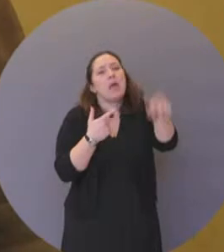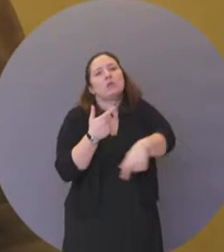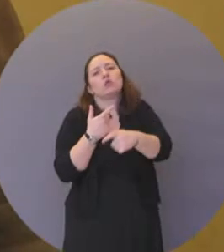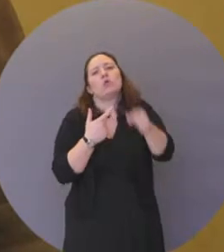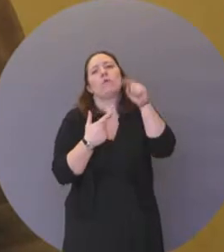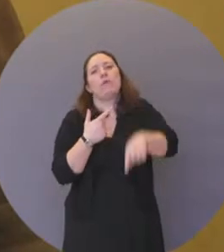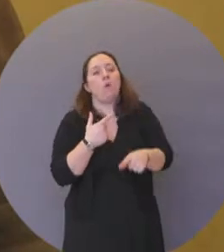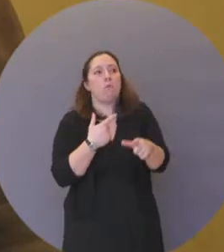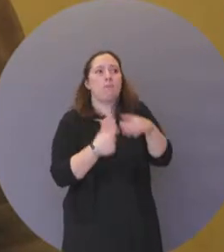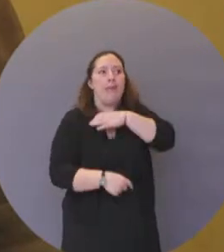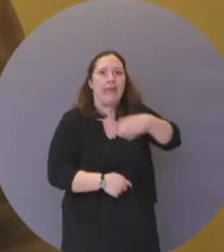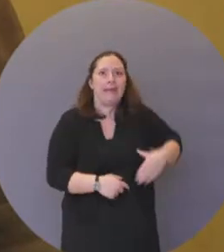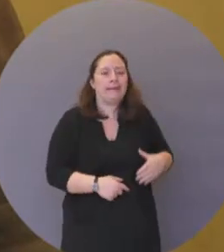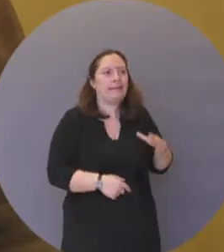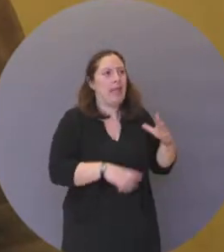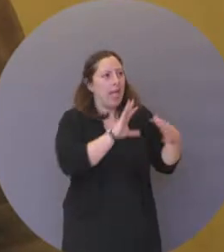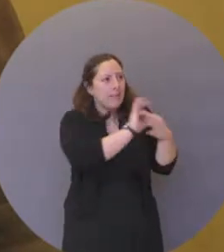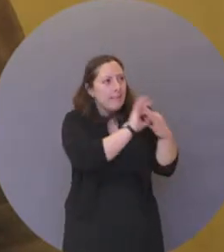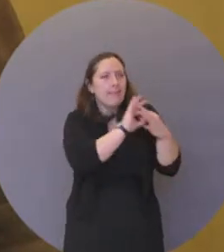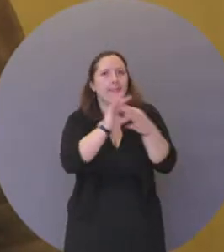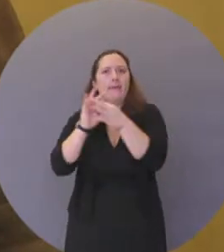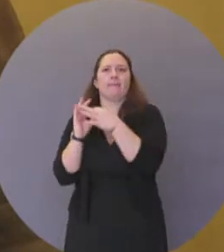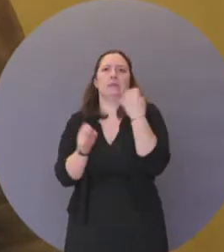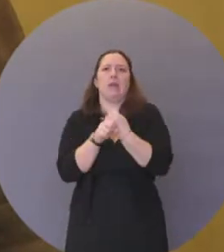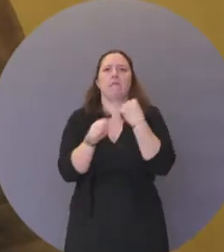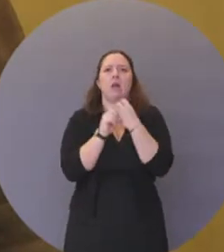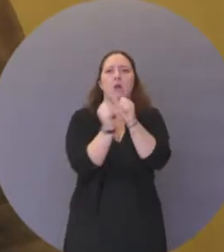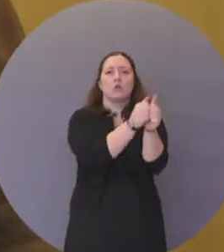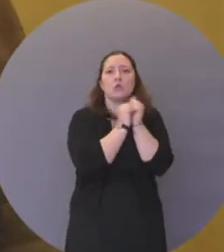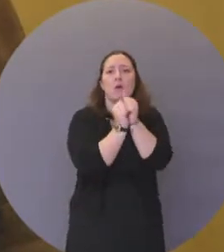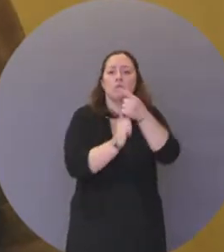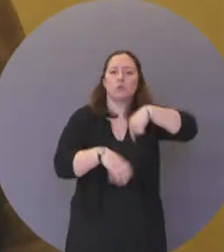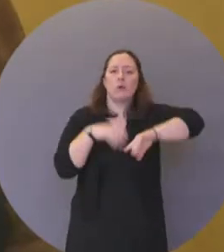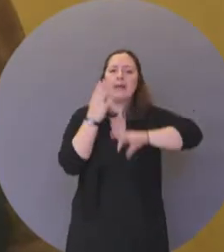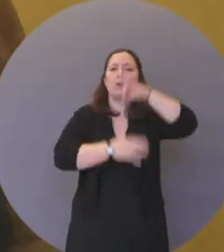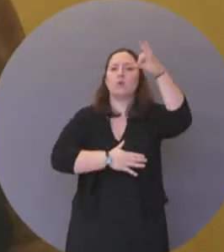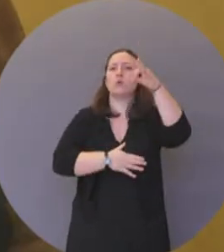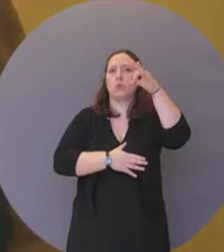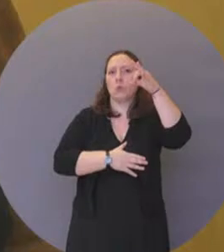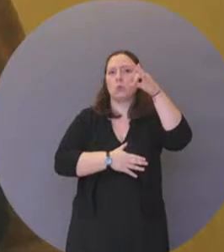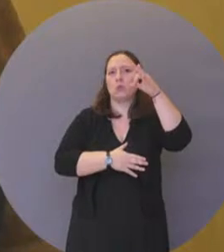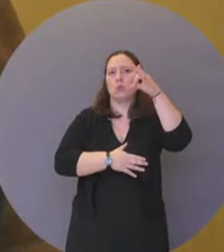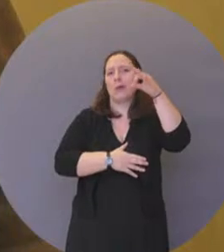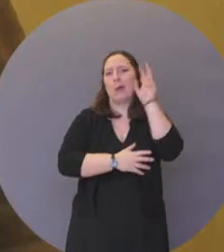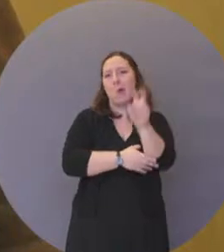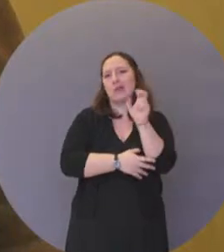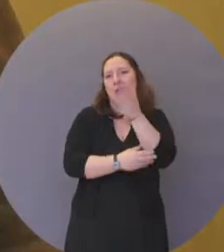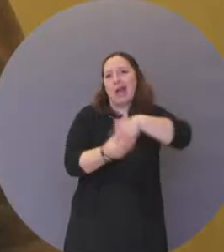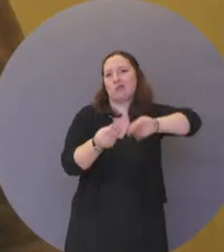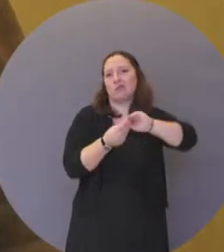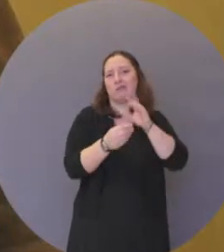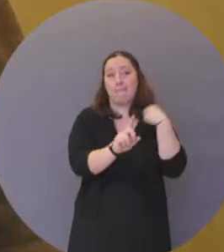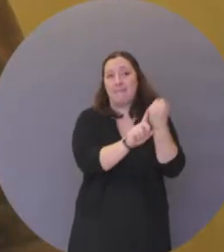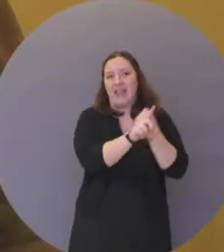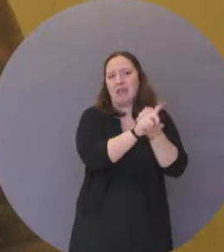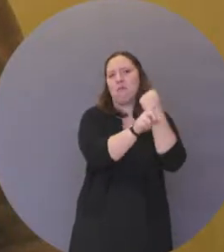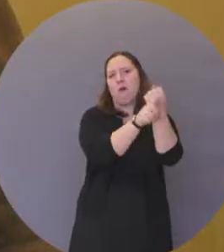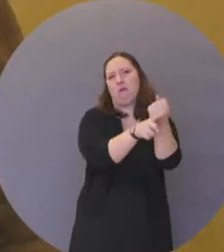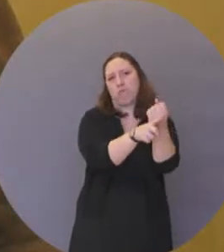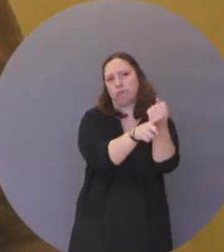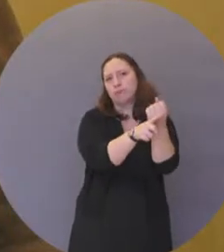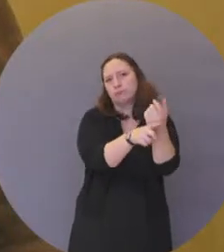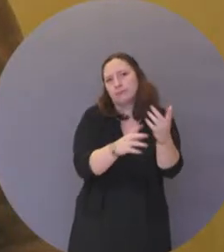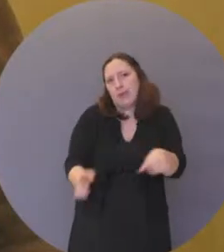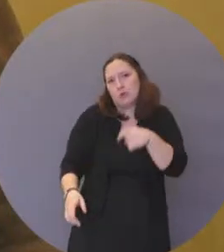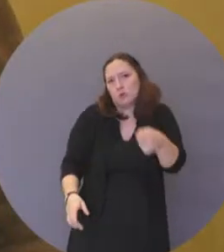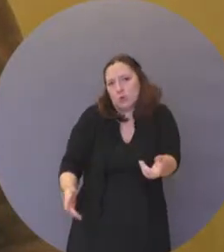quelque chose c'est on est élu écologiste mais on est aussi des activistes dans la main c'est-à-dire qu'on est aussi des militants de la cause et